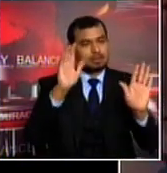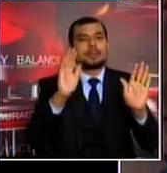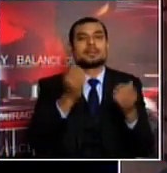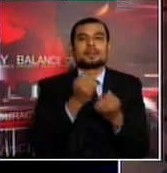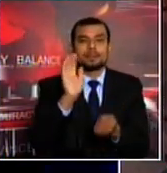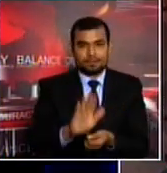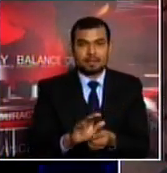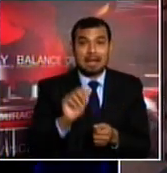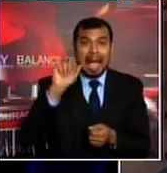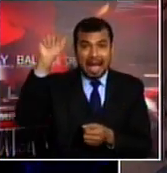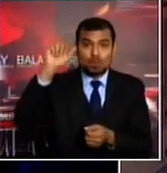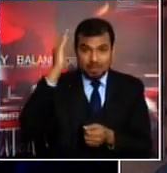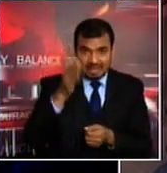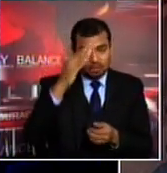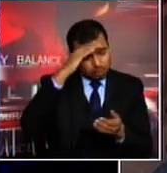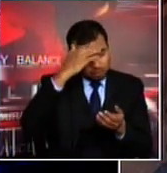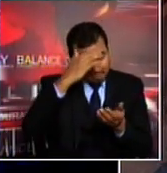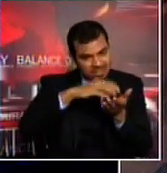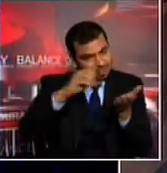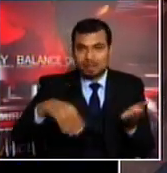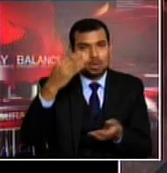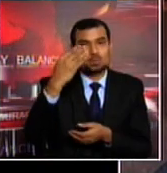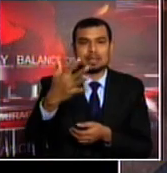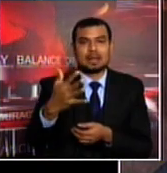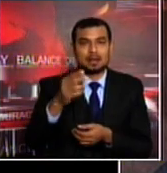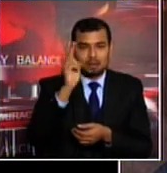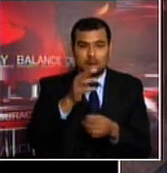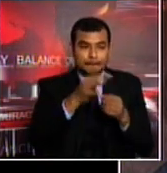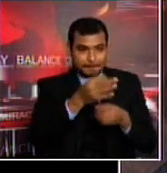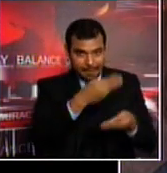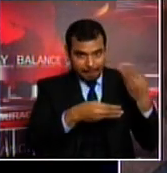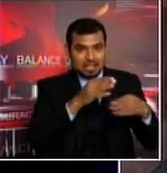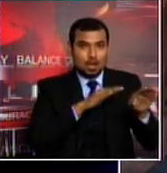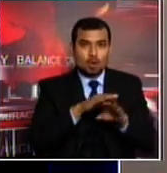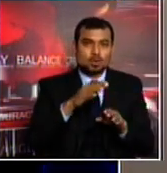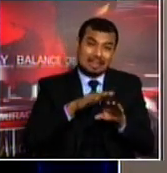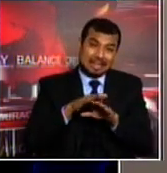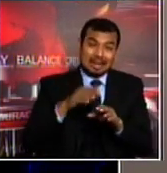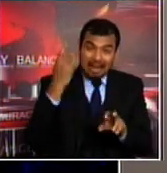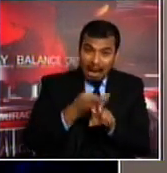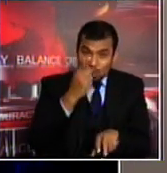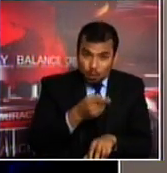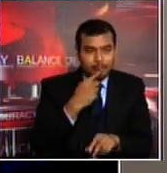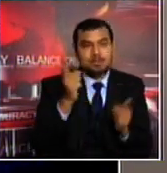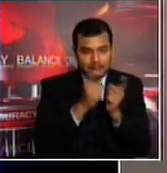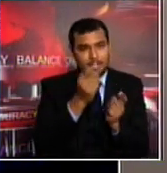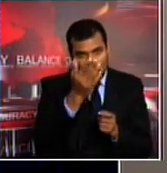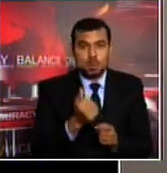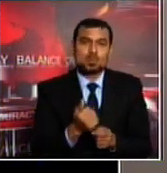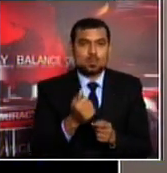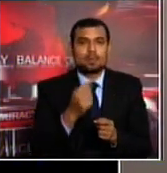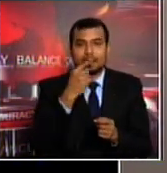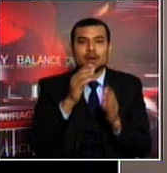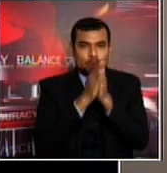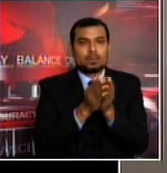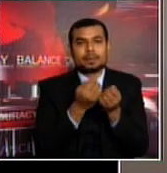दिए। आन्दोलनले समस्याको समाधान नहुने भएकाले व्यवसायी मर्कामा परेको भए छलफलमा आउन उनले आग्रह